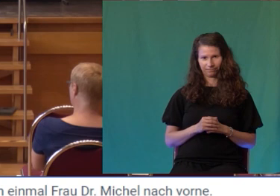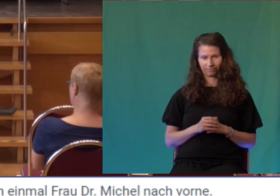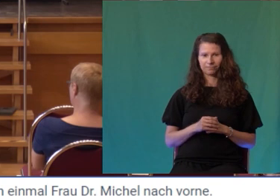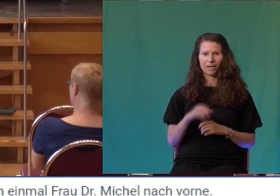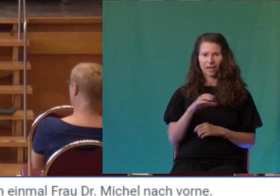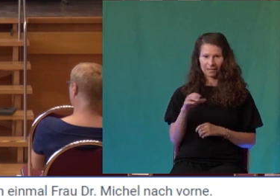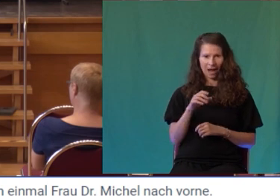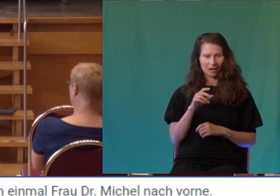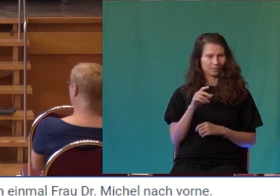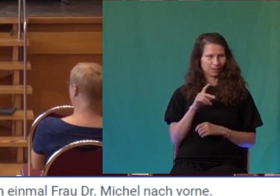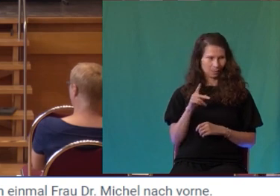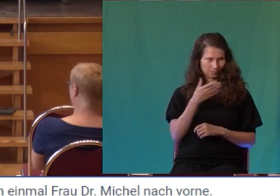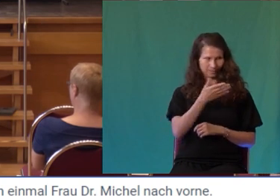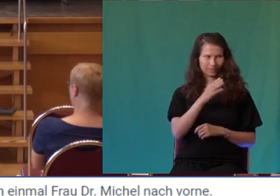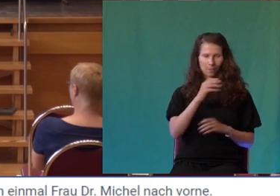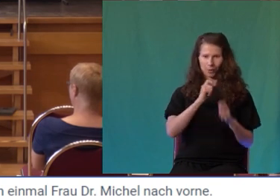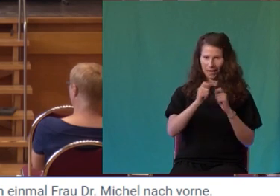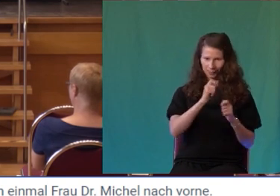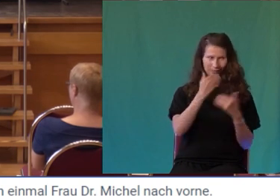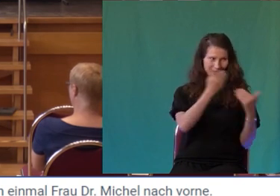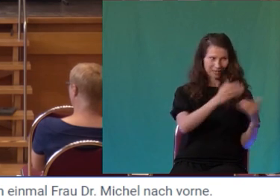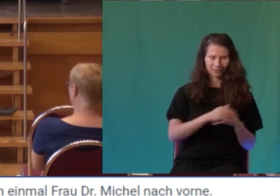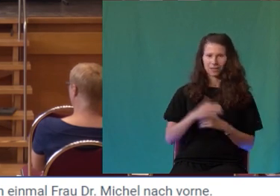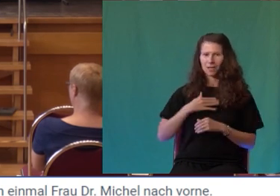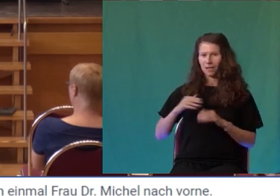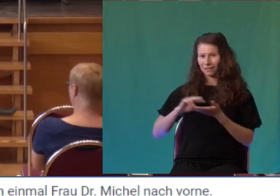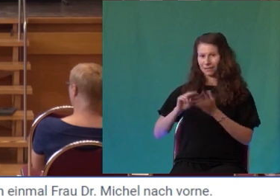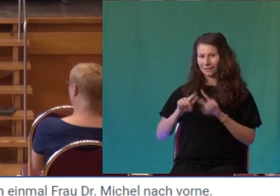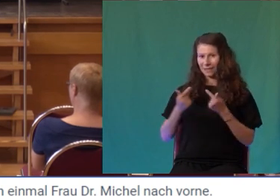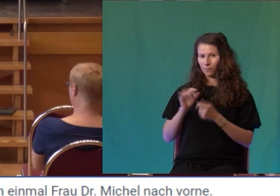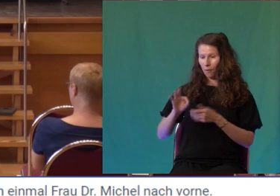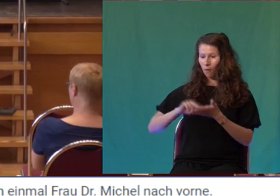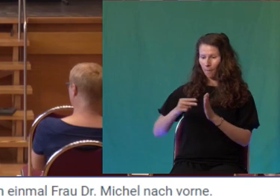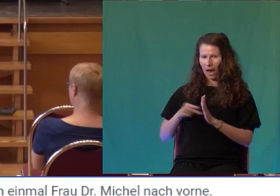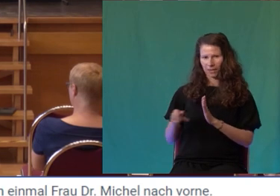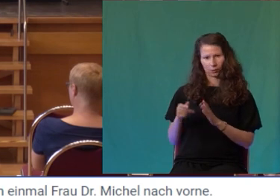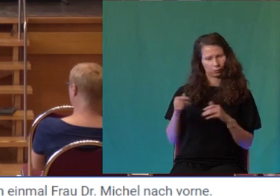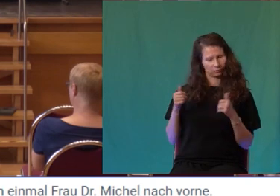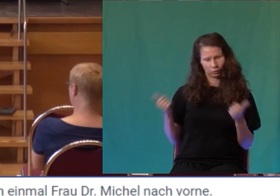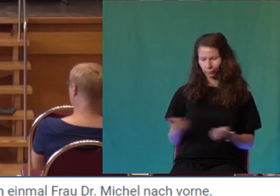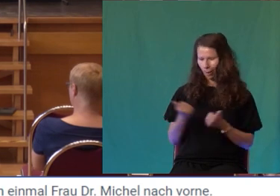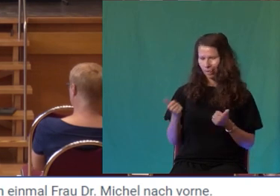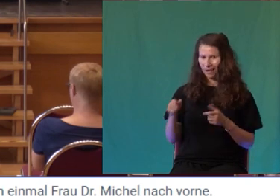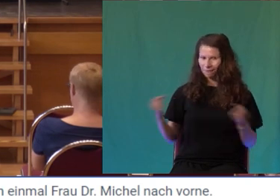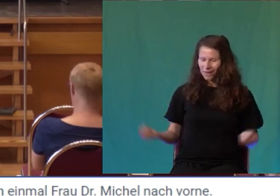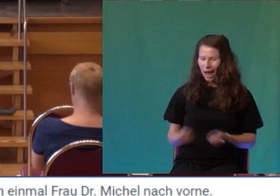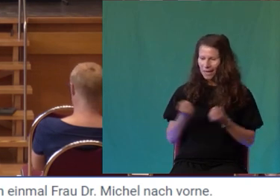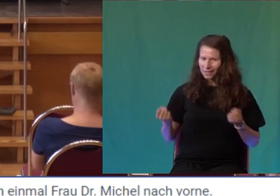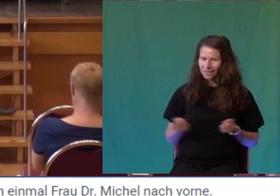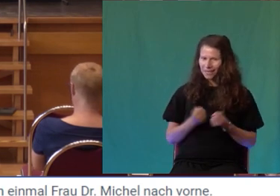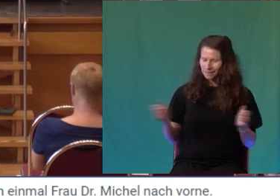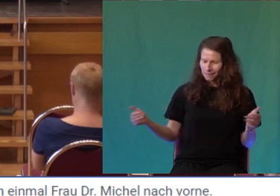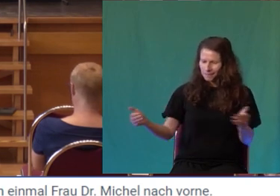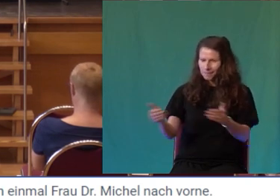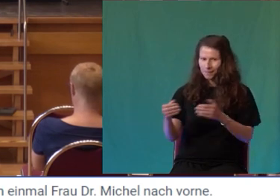für ihre Moderation meinem Vorbereitungsteam das wirklich ganz toll und fleißig gearbeitet hat in